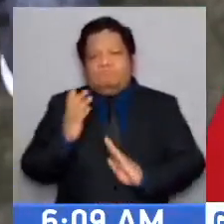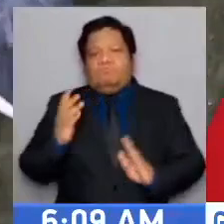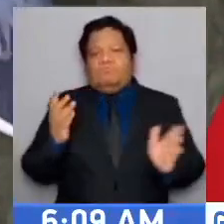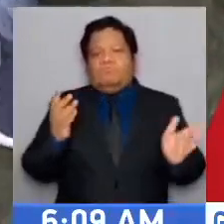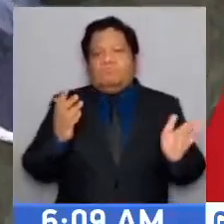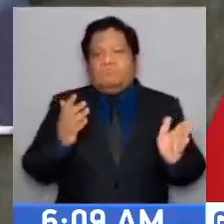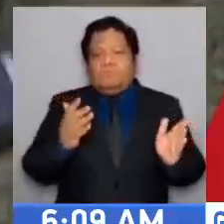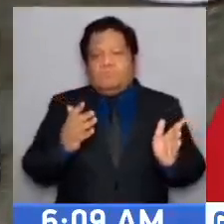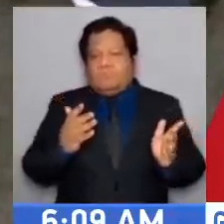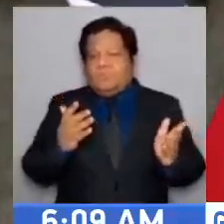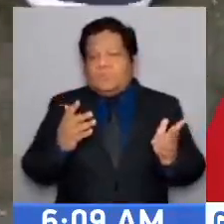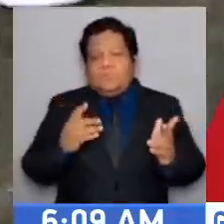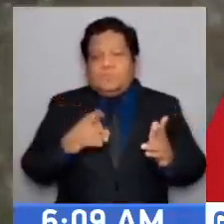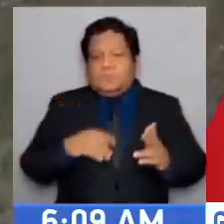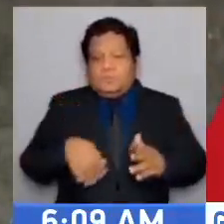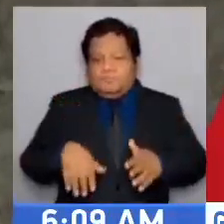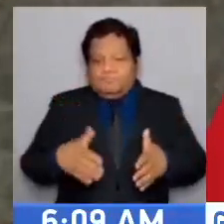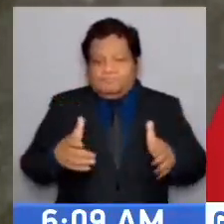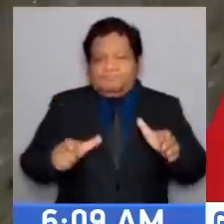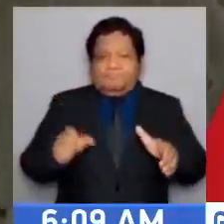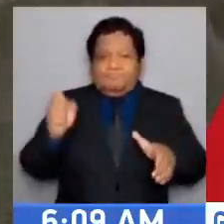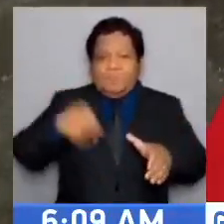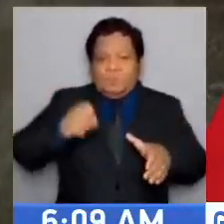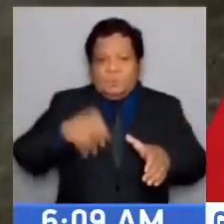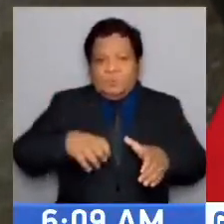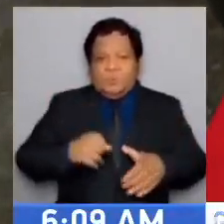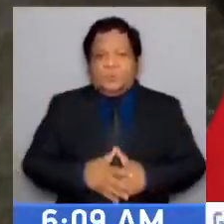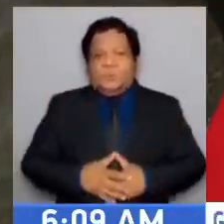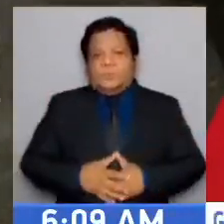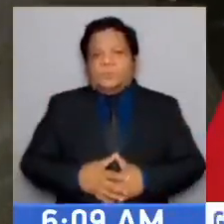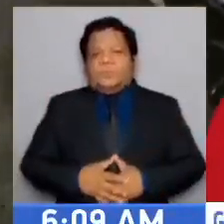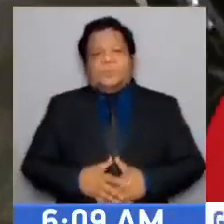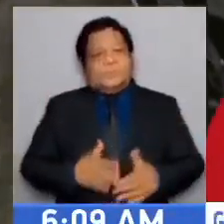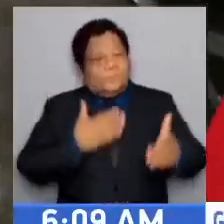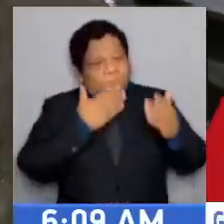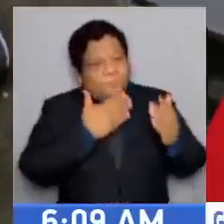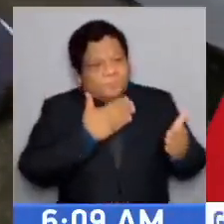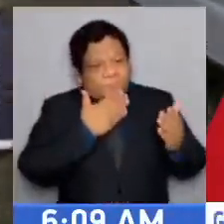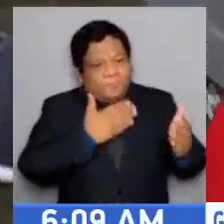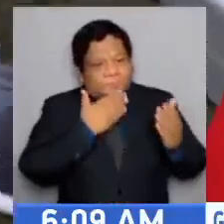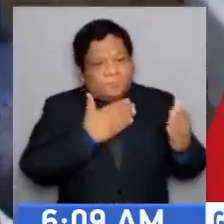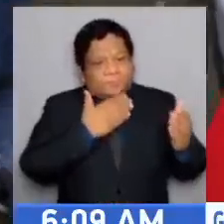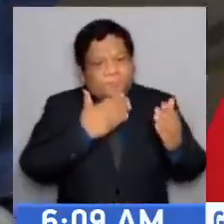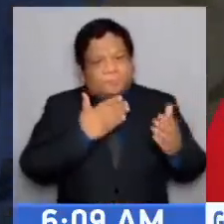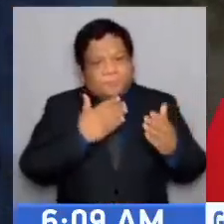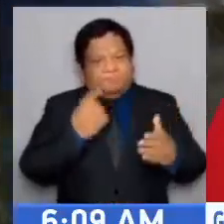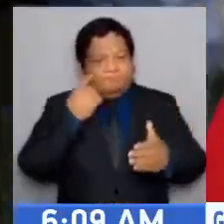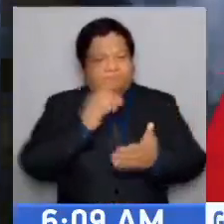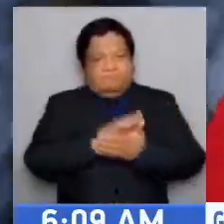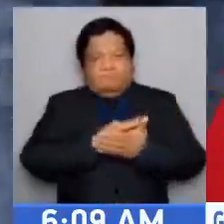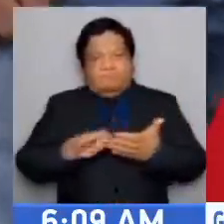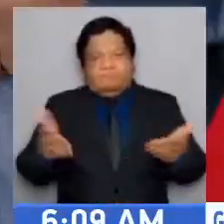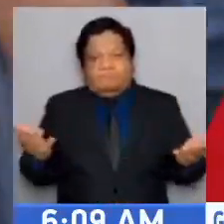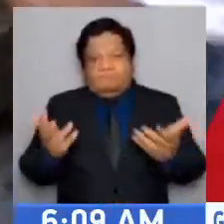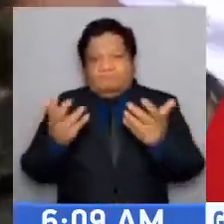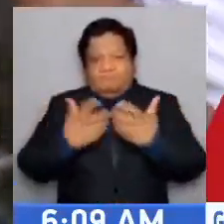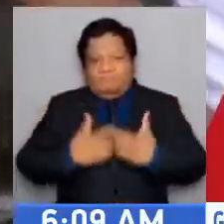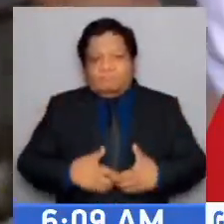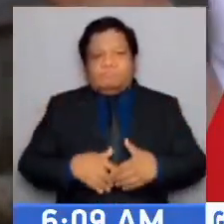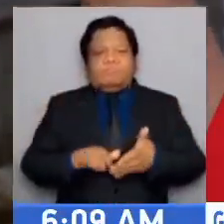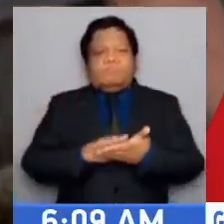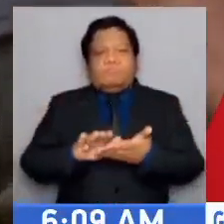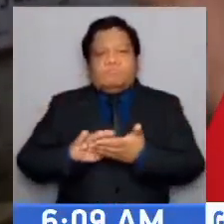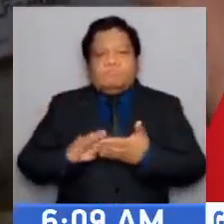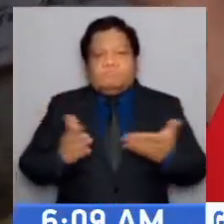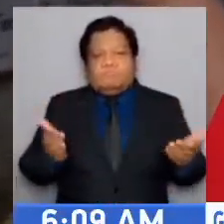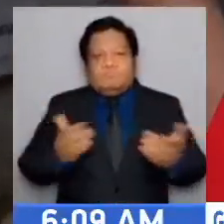trash can. Sir, tuhubay kahit paano makakatulong. Maraming salamat po. Para maging maayos ho yung gagawin ninyong paglilinis dito sa cemetery. Malaking tulong po yan.